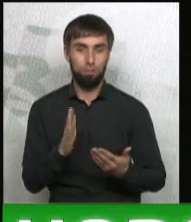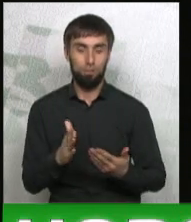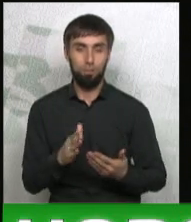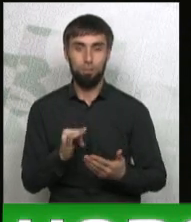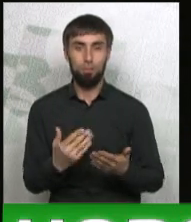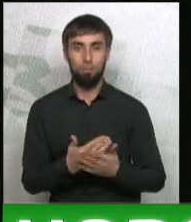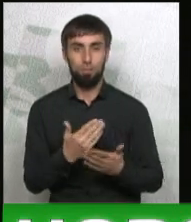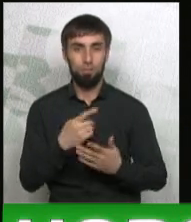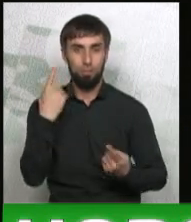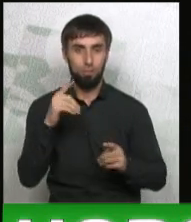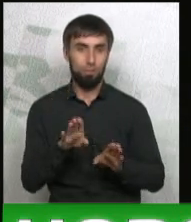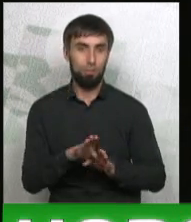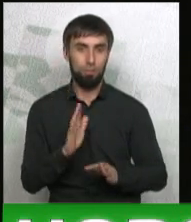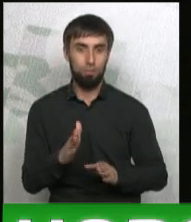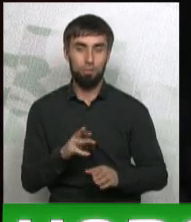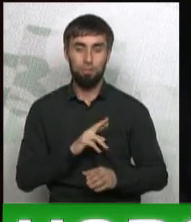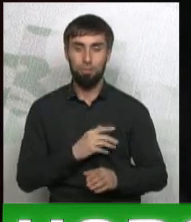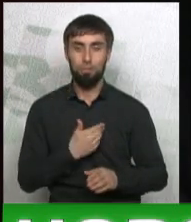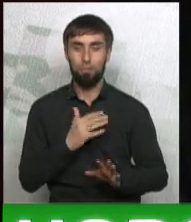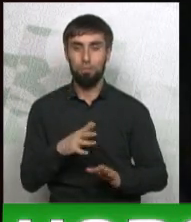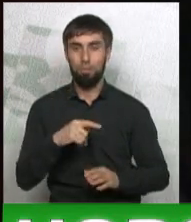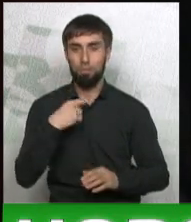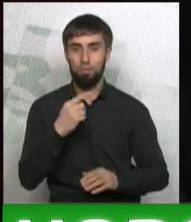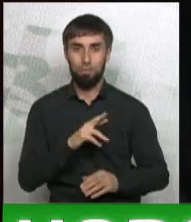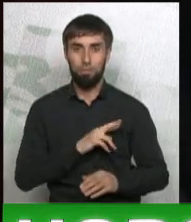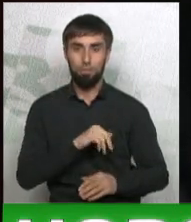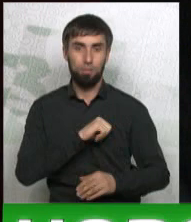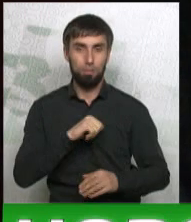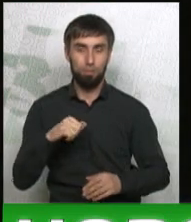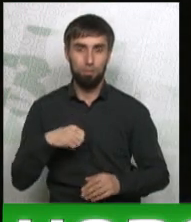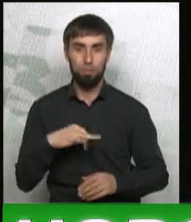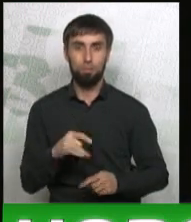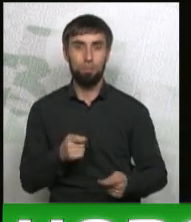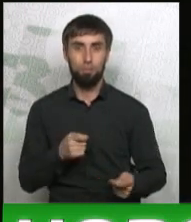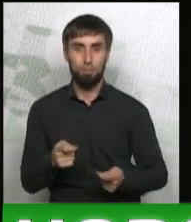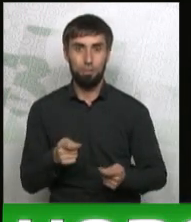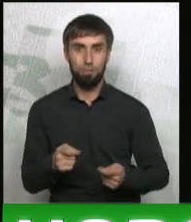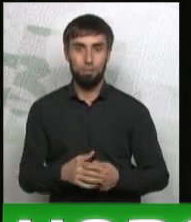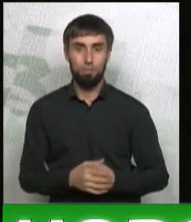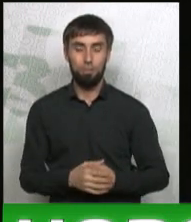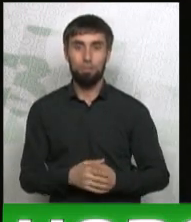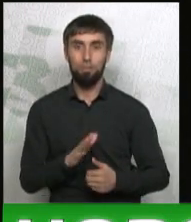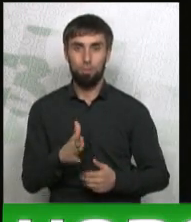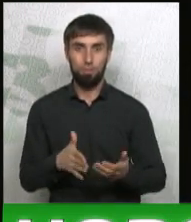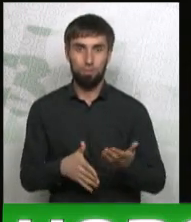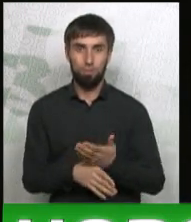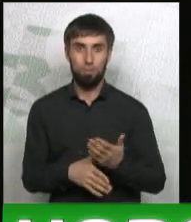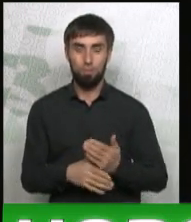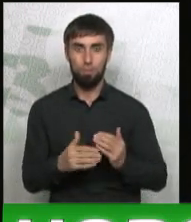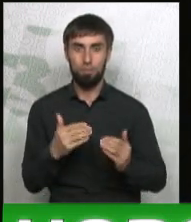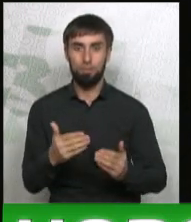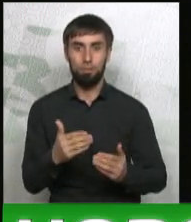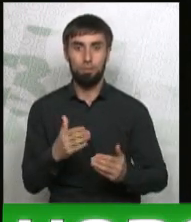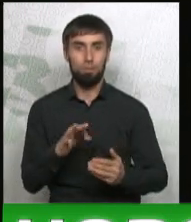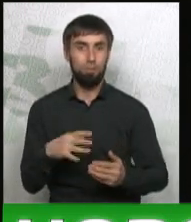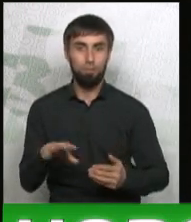новые постановки будут. Я хочу только сказать, что я лично и правительство будем поддерживать вас во